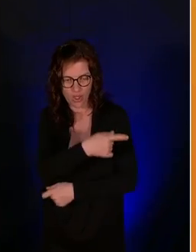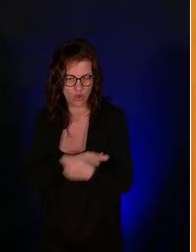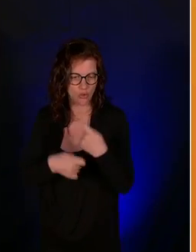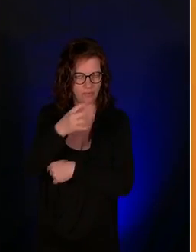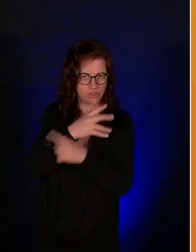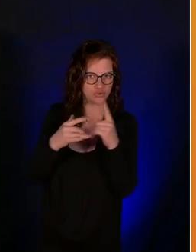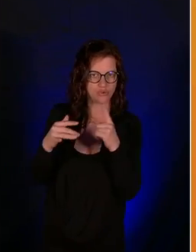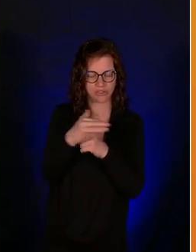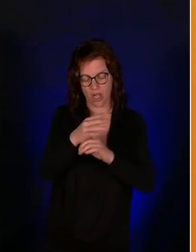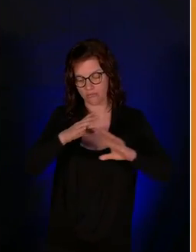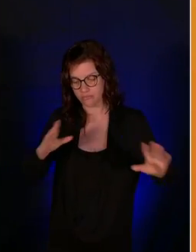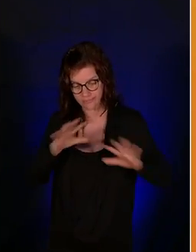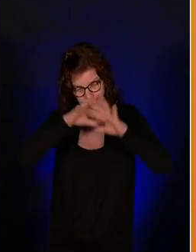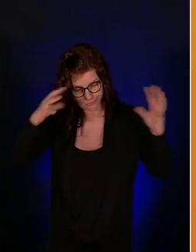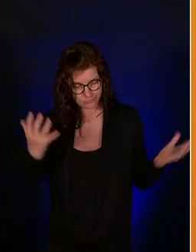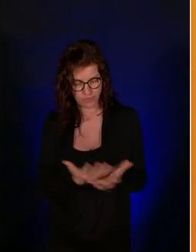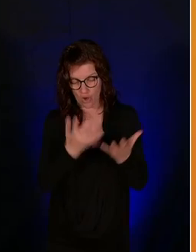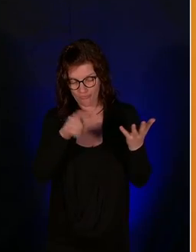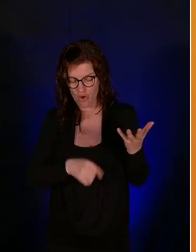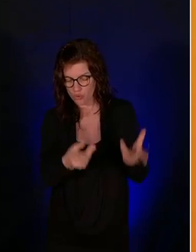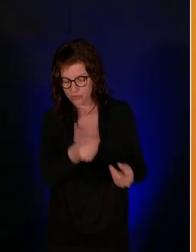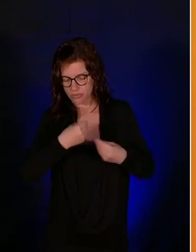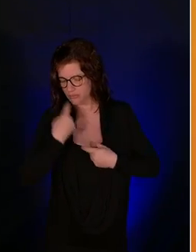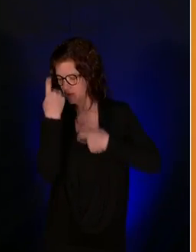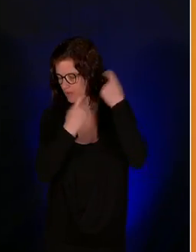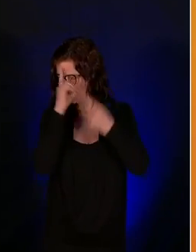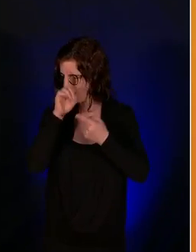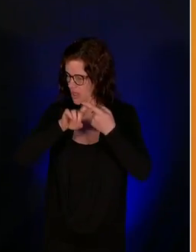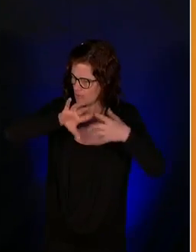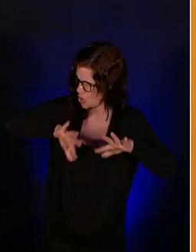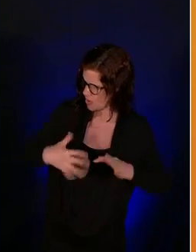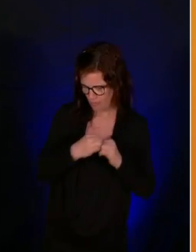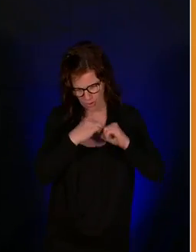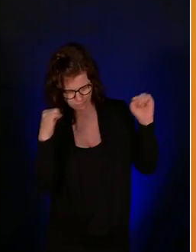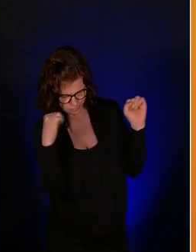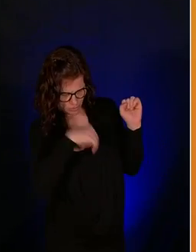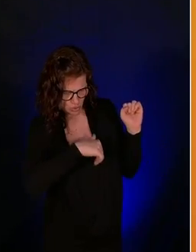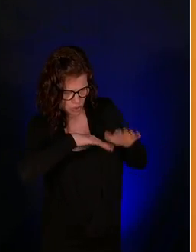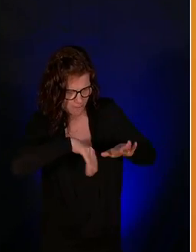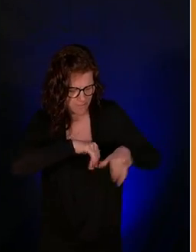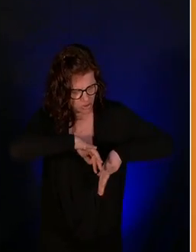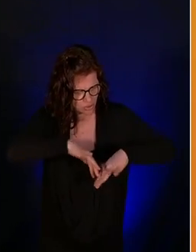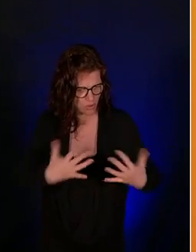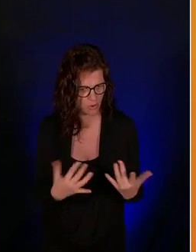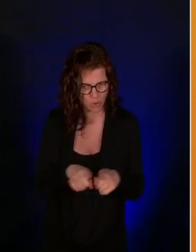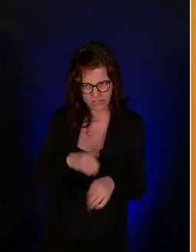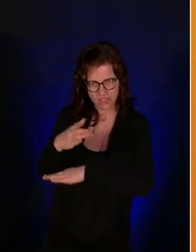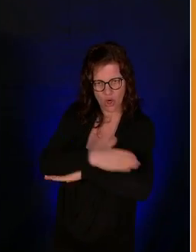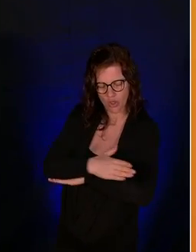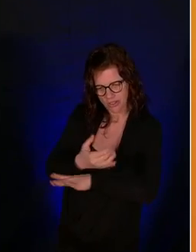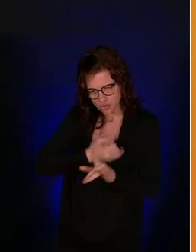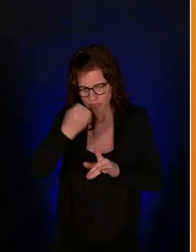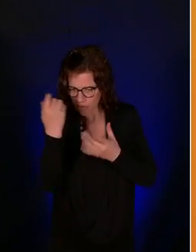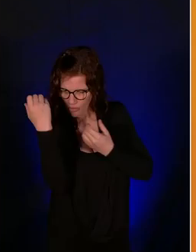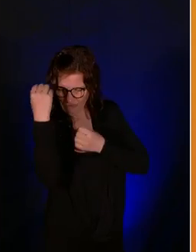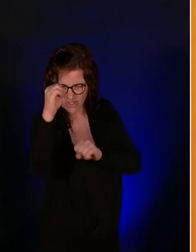ou sociales, doivent nous interroger sur notre fonctionnement, sur la manière de porter nos orientations et